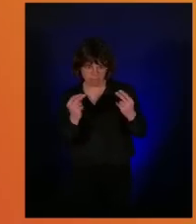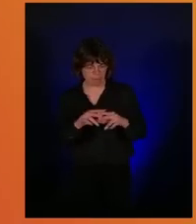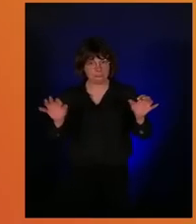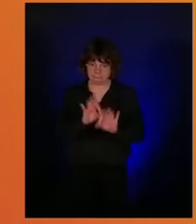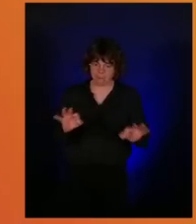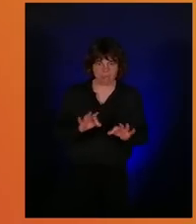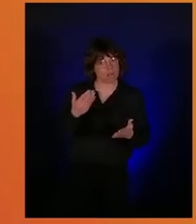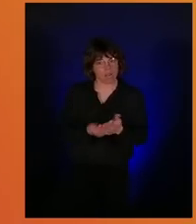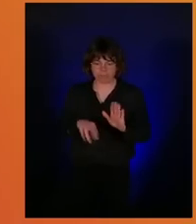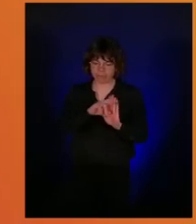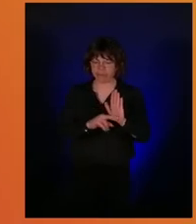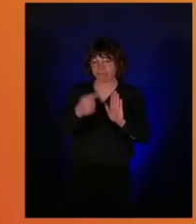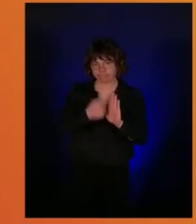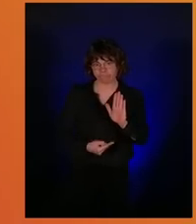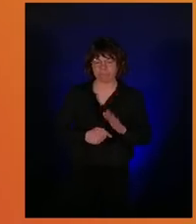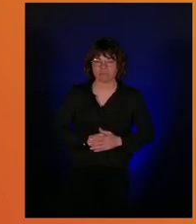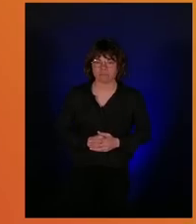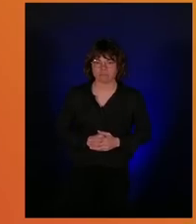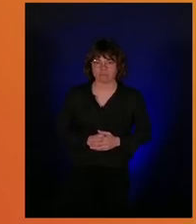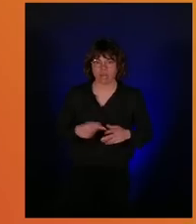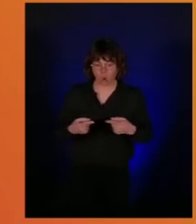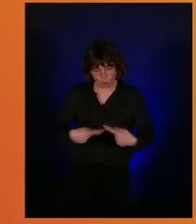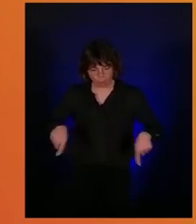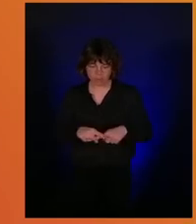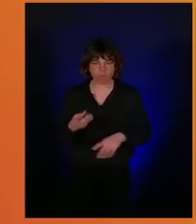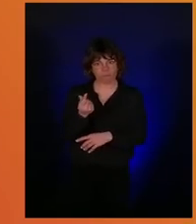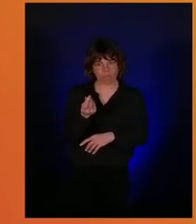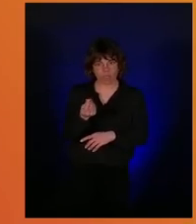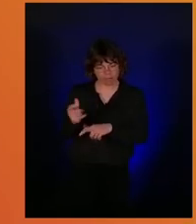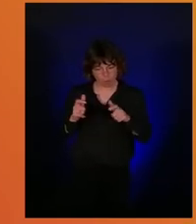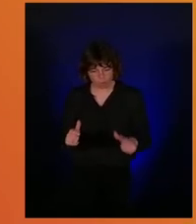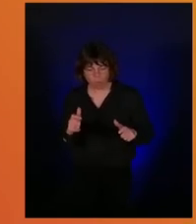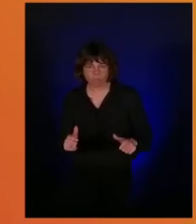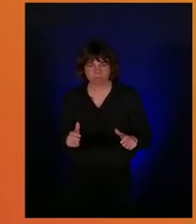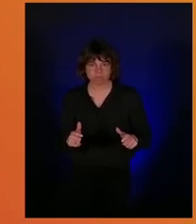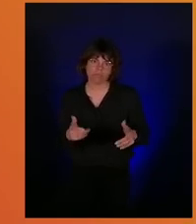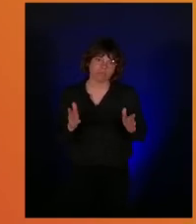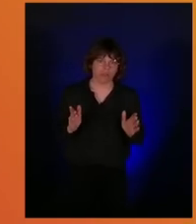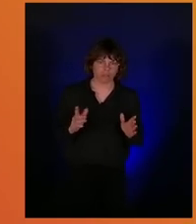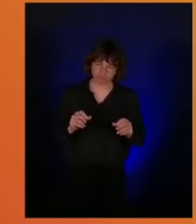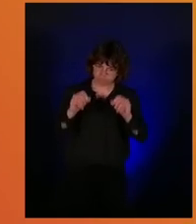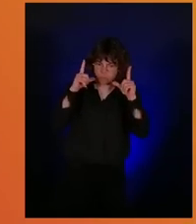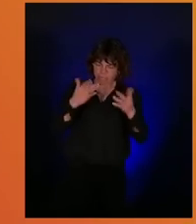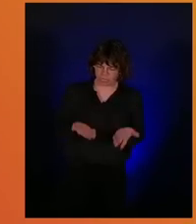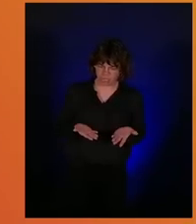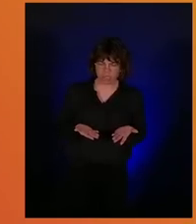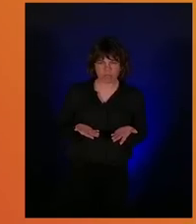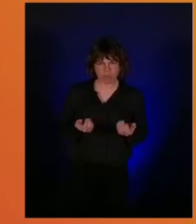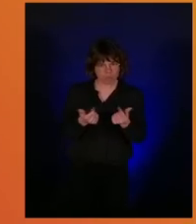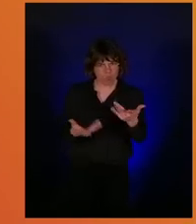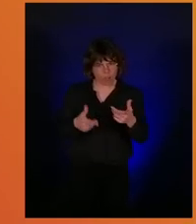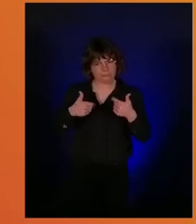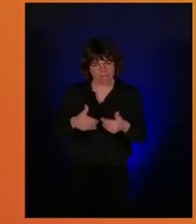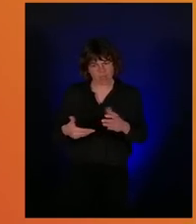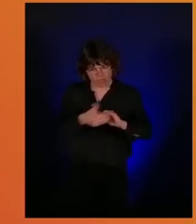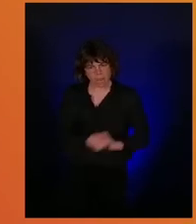est désormais la règle. La commission financière de contrôle est donc surprise que certains camarades